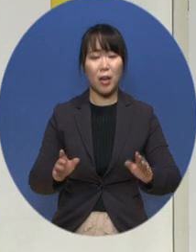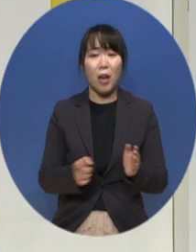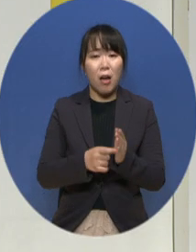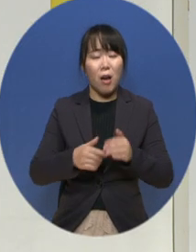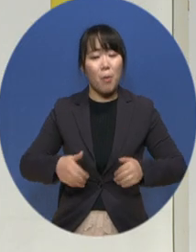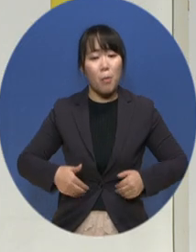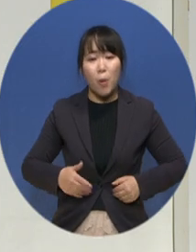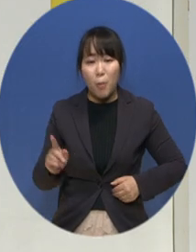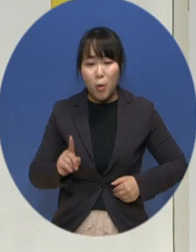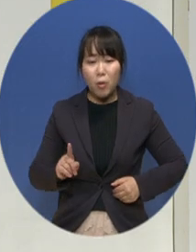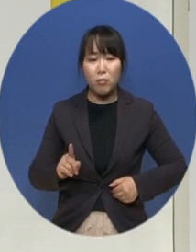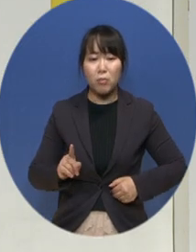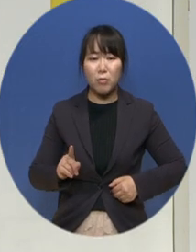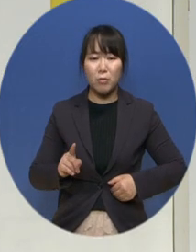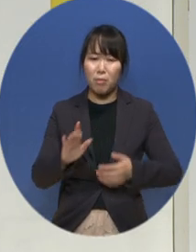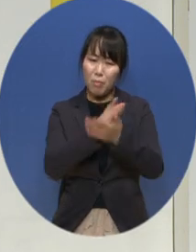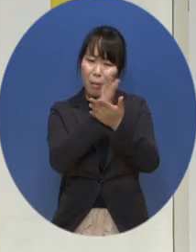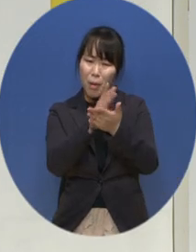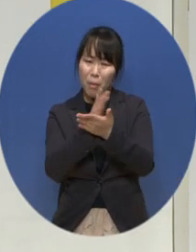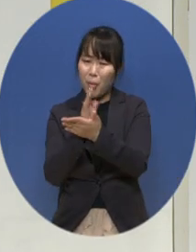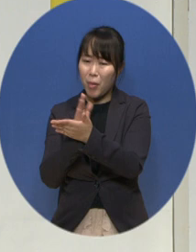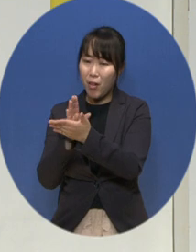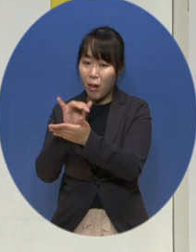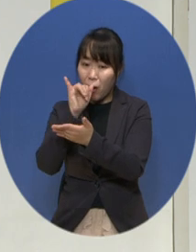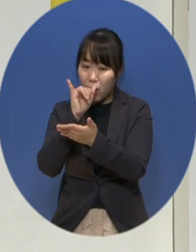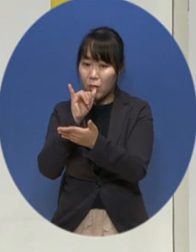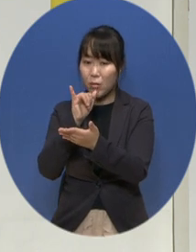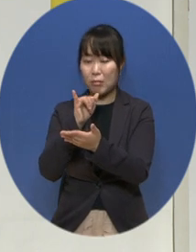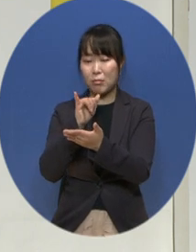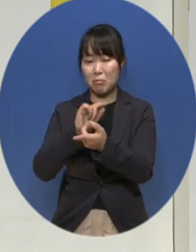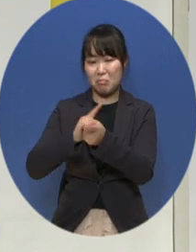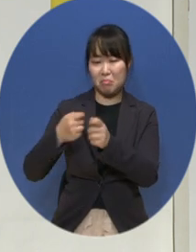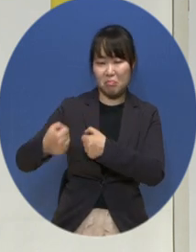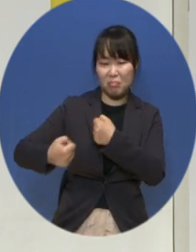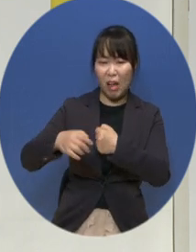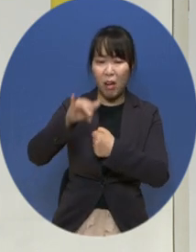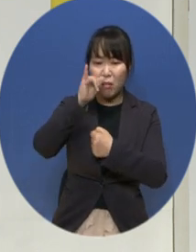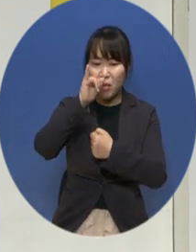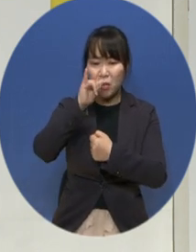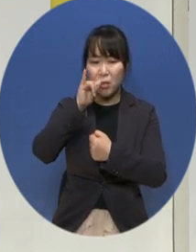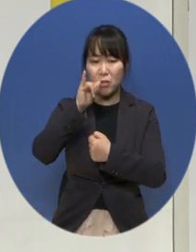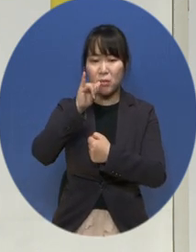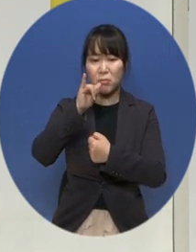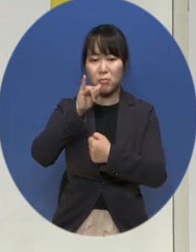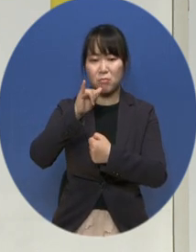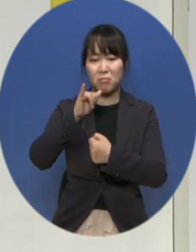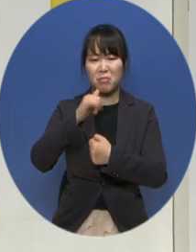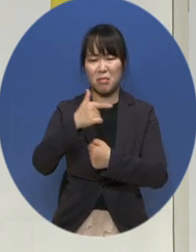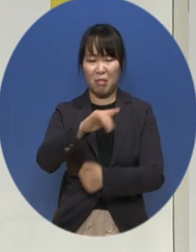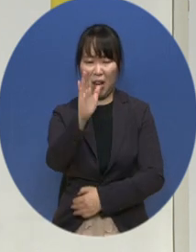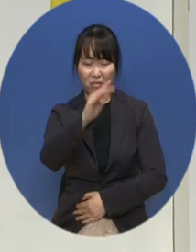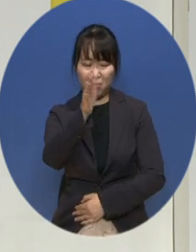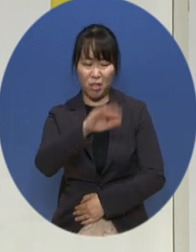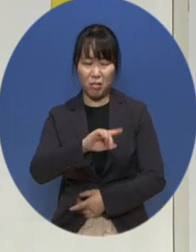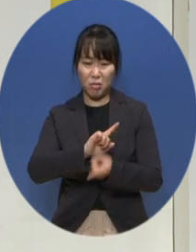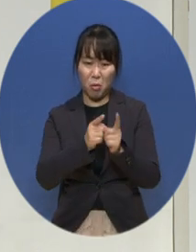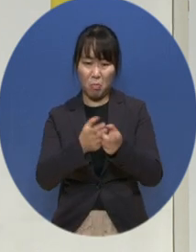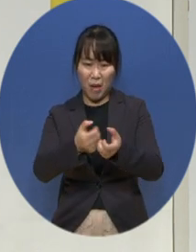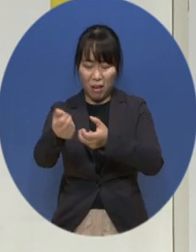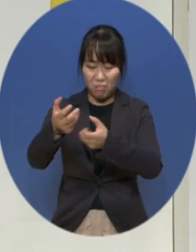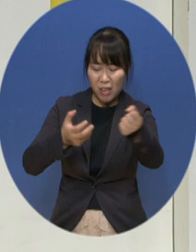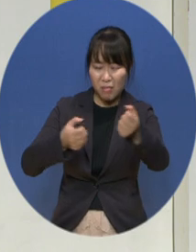거는 갈갈이 나누어져 있지 않습니까 괜히 적대감 웃고 있고 괜한 큰 것도 아닌거 가지고 분열하고